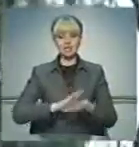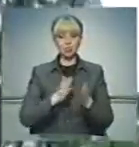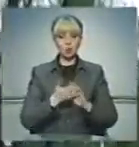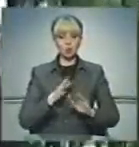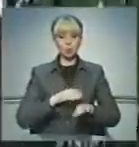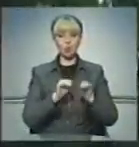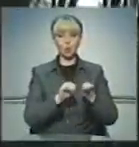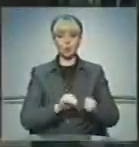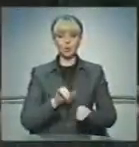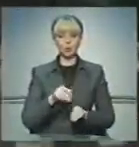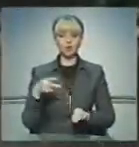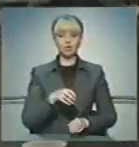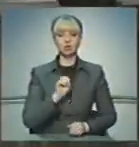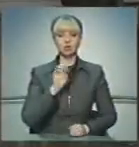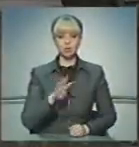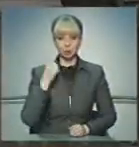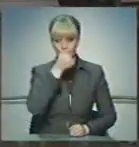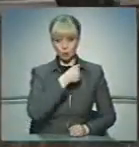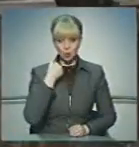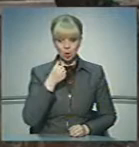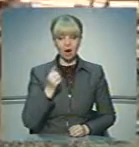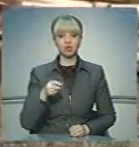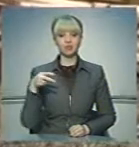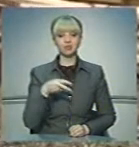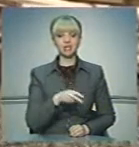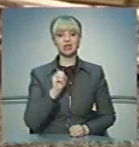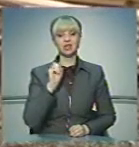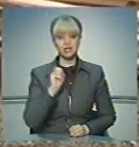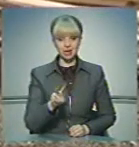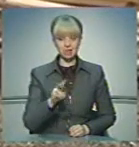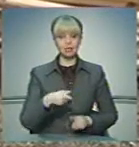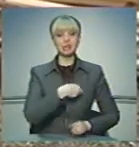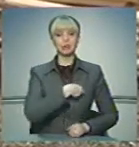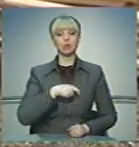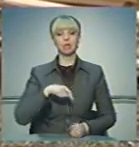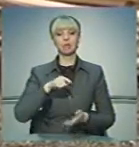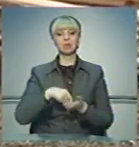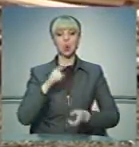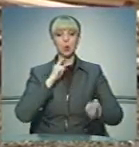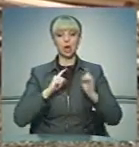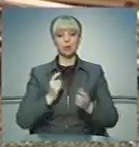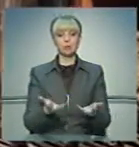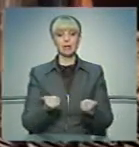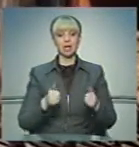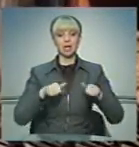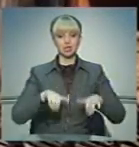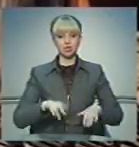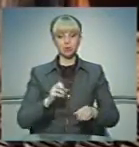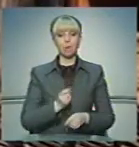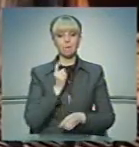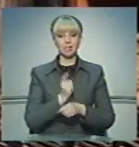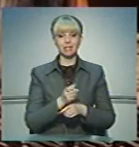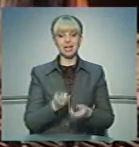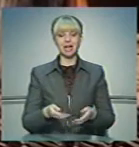був укладений у 2014 році, а ще у 2012-му депутати Чернівецької міської ради ухвалили рішення про мораторій